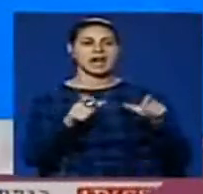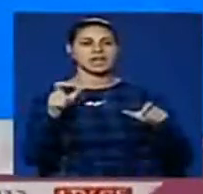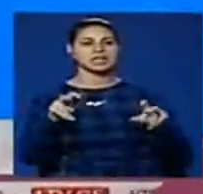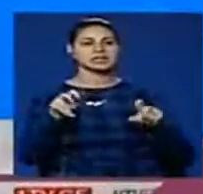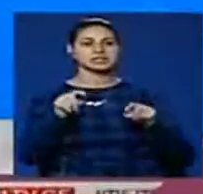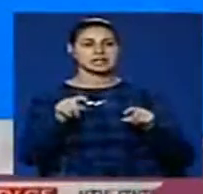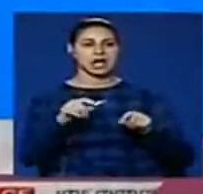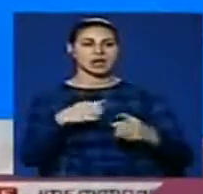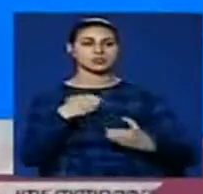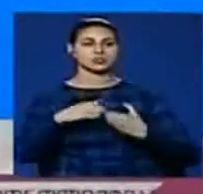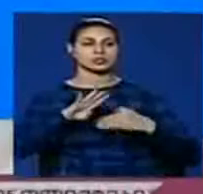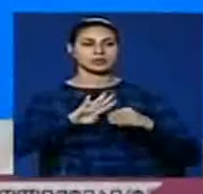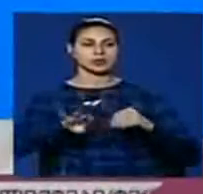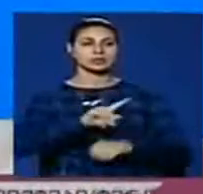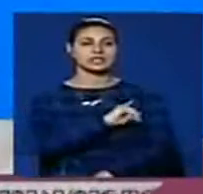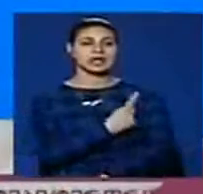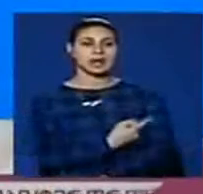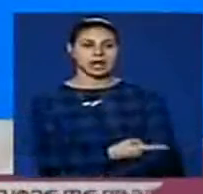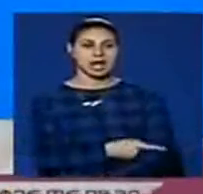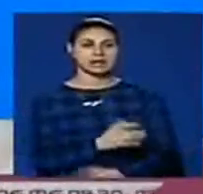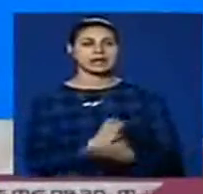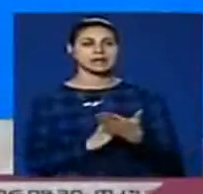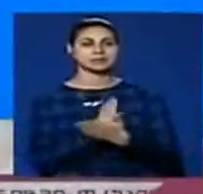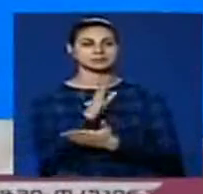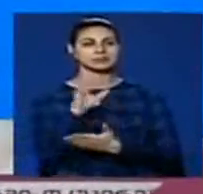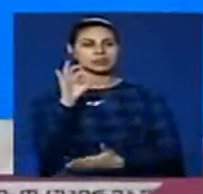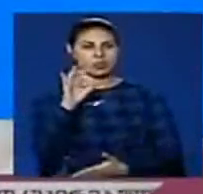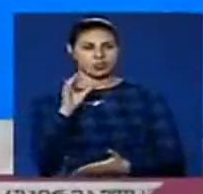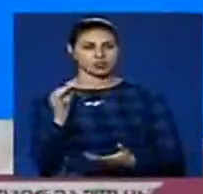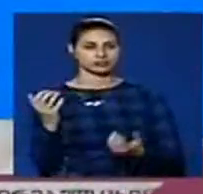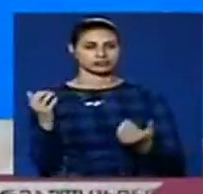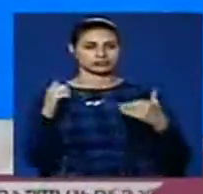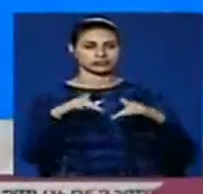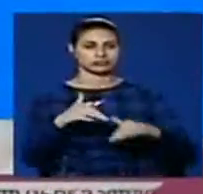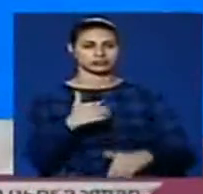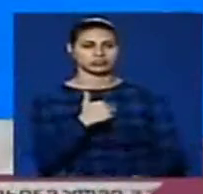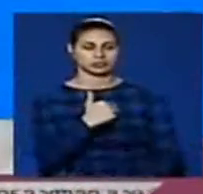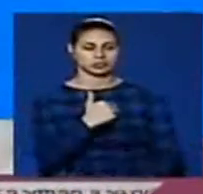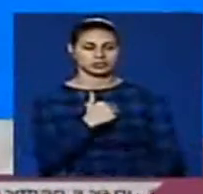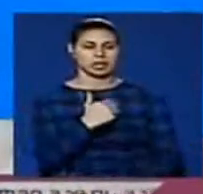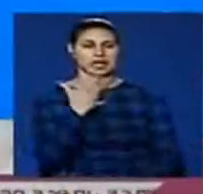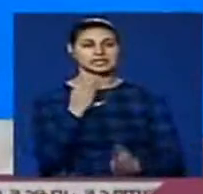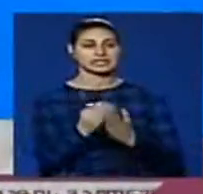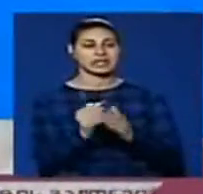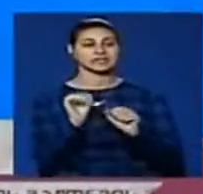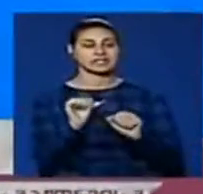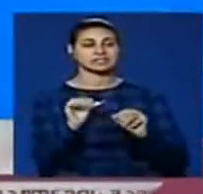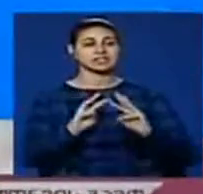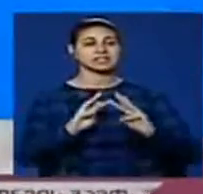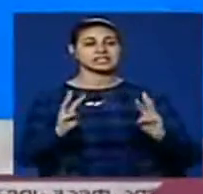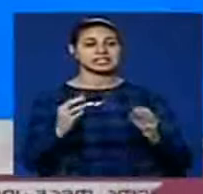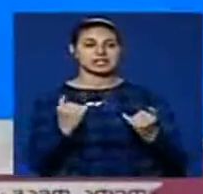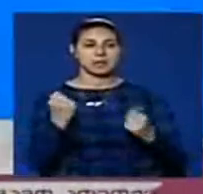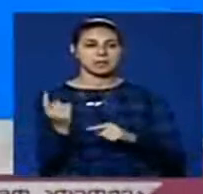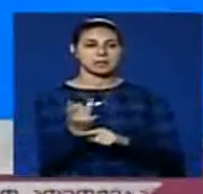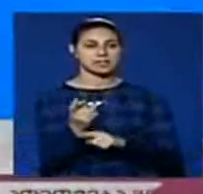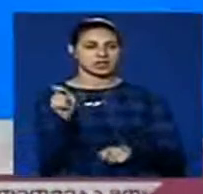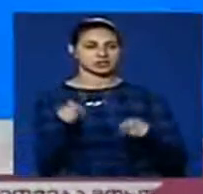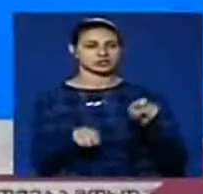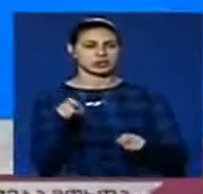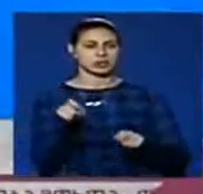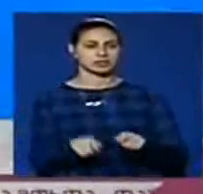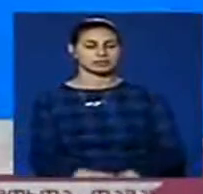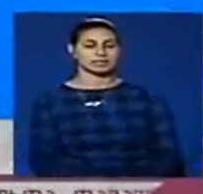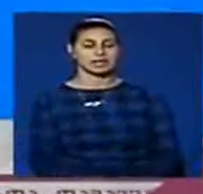უსაფრთხოების გამყარების სტრატეგიაზე სასაუბროდ შეიკრიბნენ. სამხრეთ აღმოსავლეთ ევროპის თავდაცვის მინისტერიალს ჩვენმა ქვეყანამ პირველად უმასპინძლო.